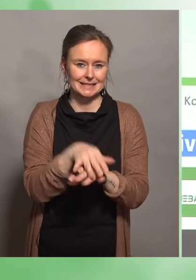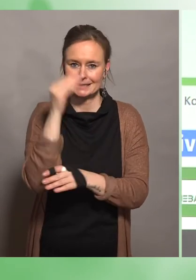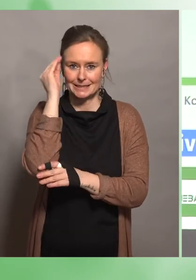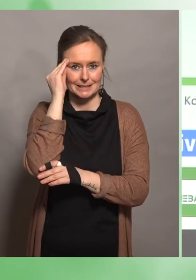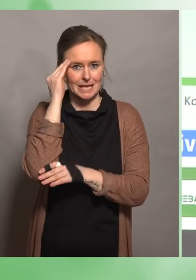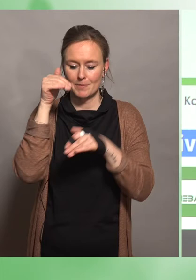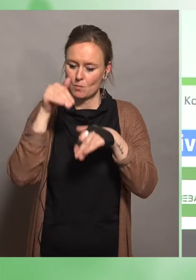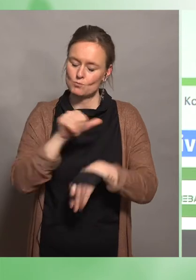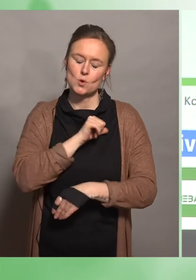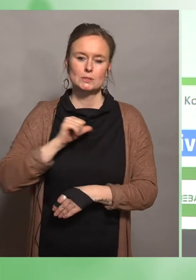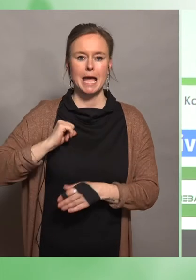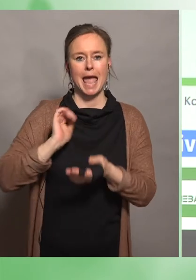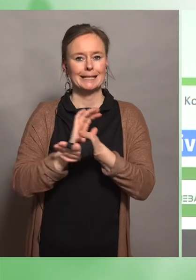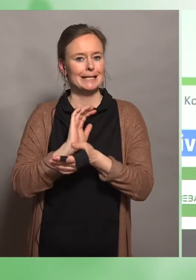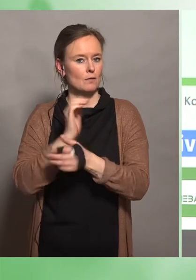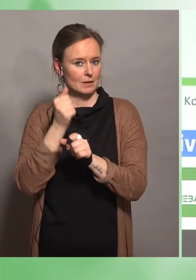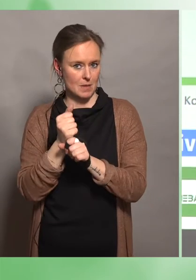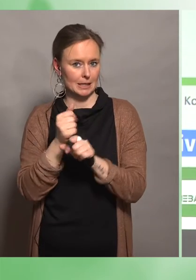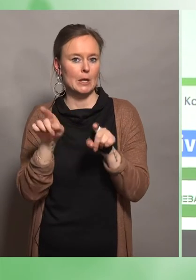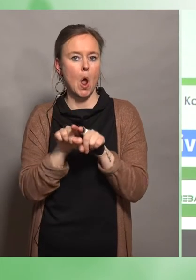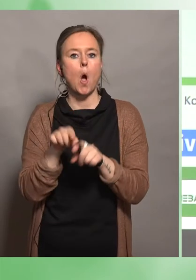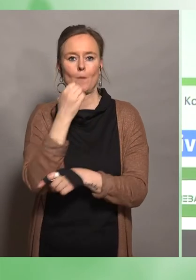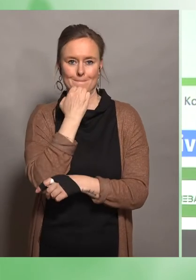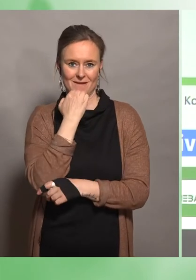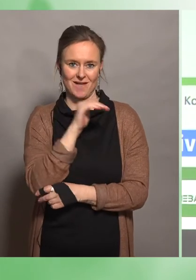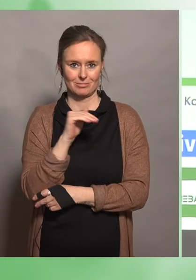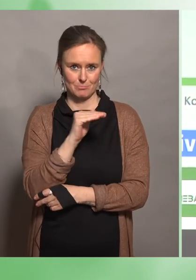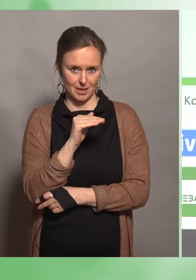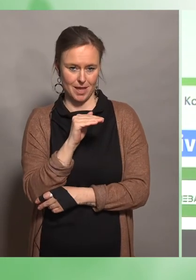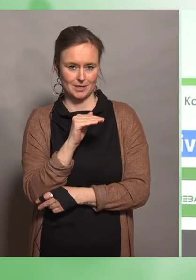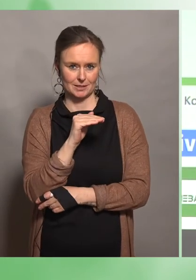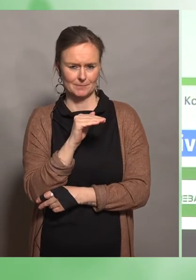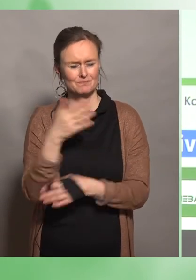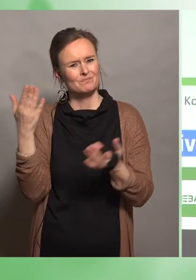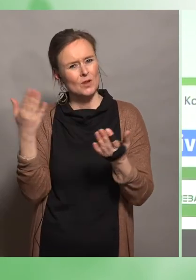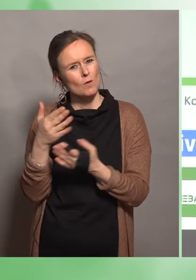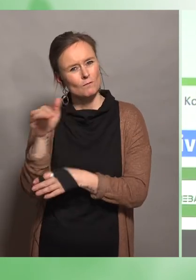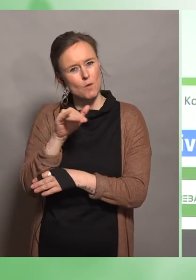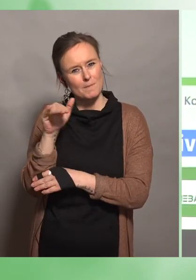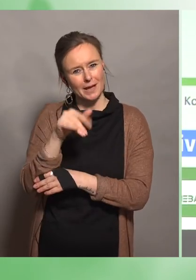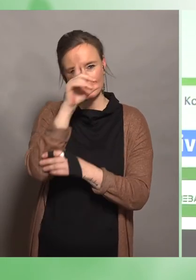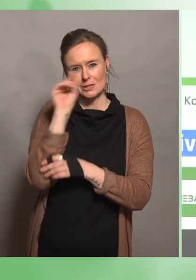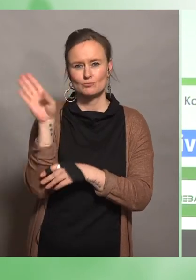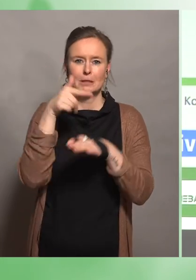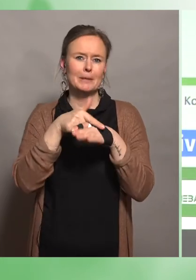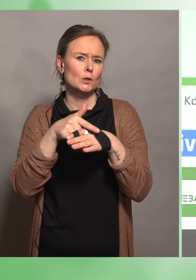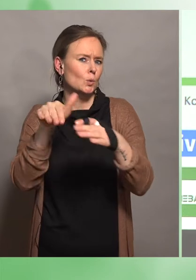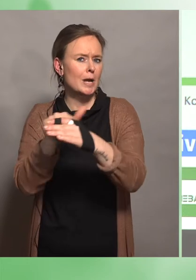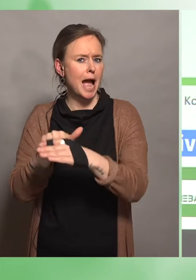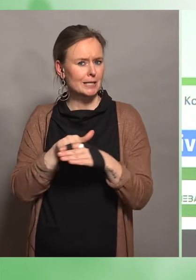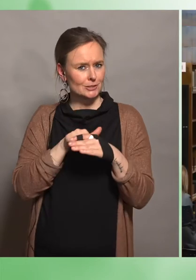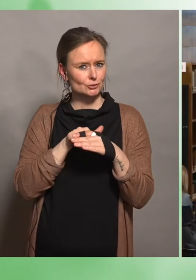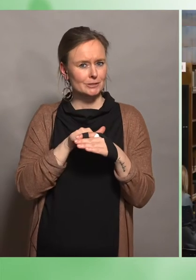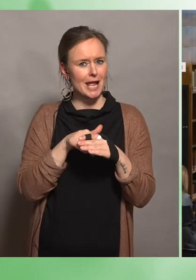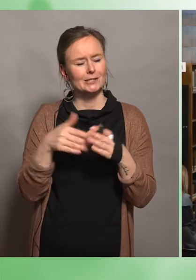uns zur eigenen Aufgabe machen, auch im Privaten. Ja. In welchen Bereichen sind bei Ihnen Menschen mit Behinderung eingestellt und was würden Sie da sagen,